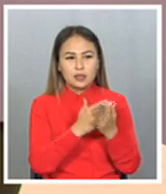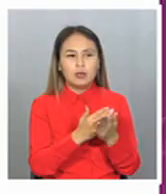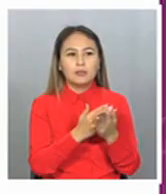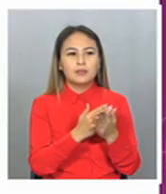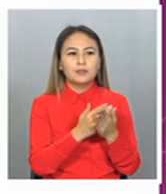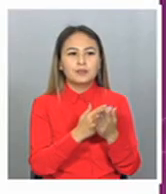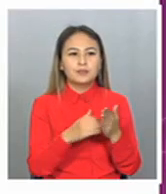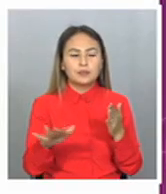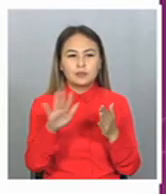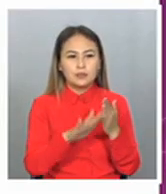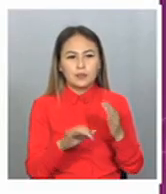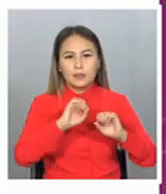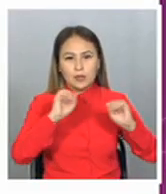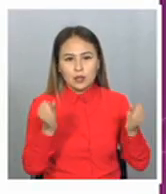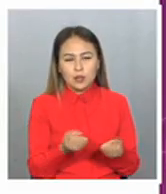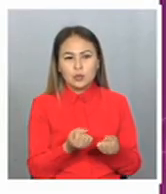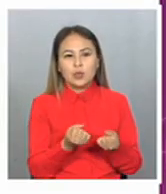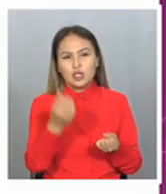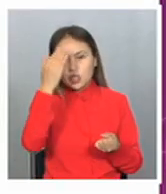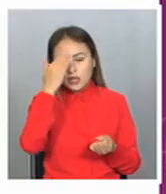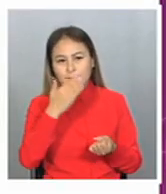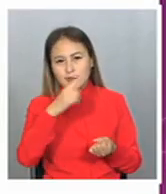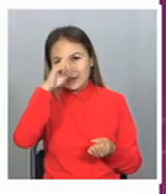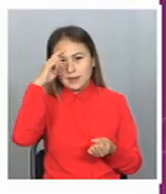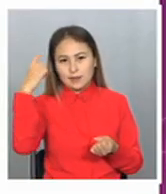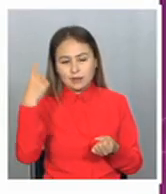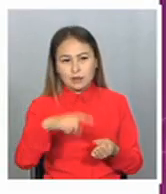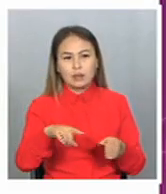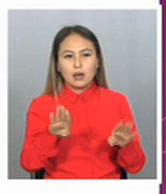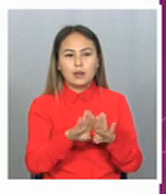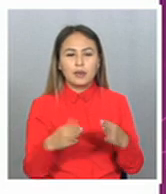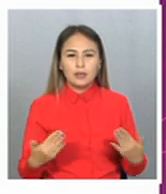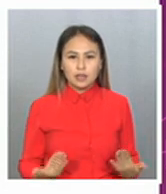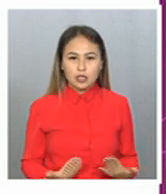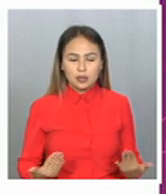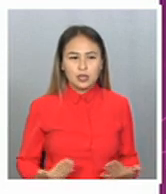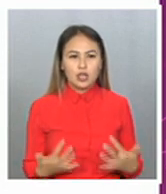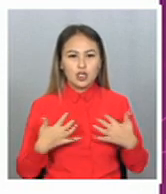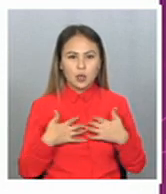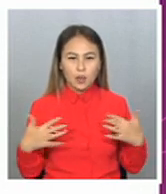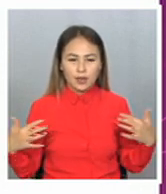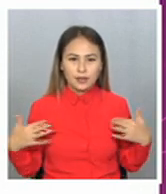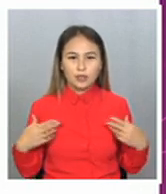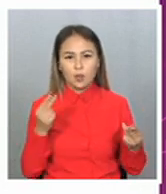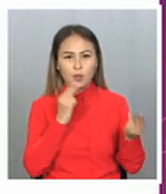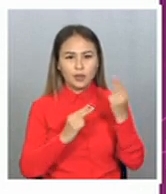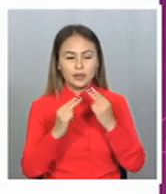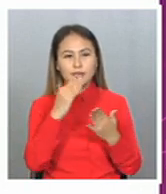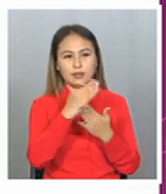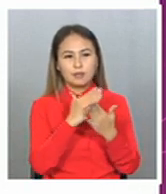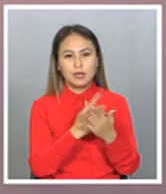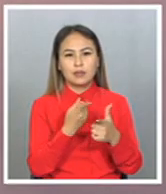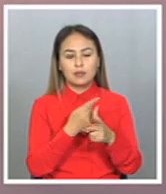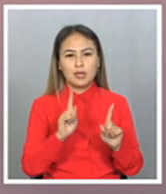белдеу, қысы суық, жазы ыстық аймақта тіршілік ететін жануарлардың қоректік тізбегі